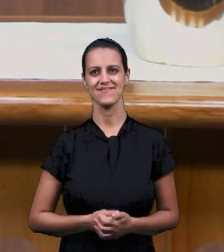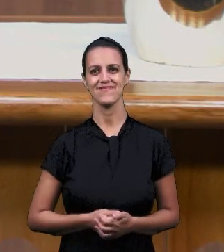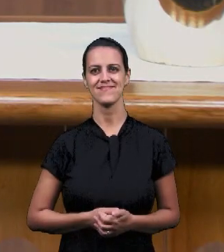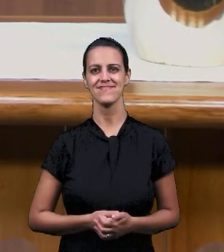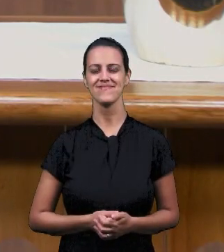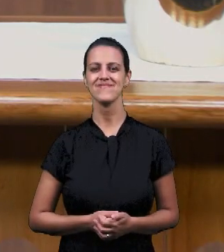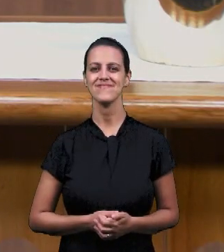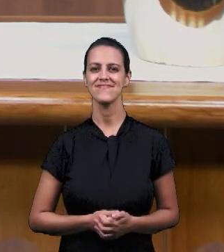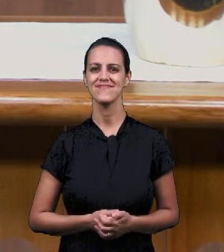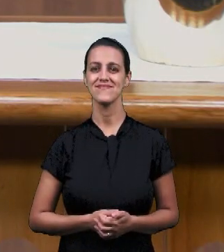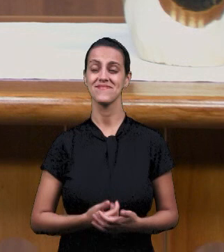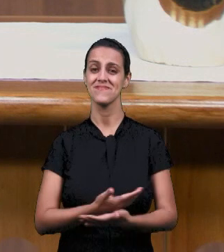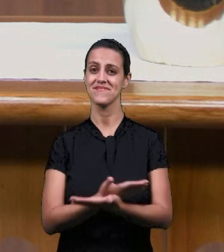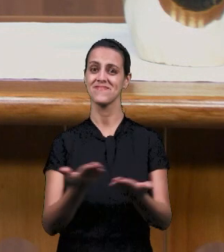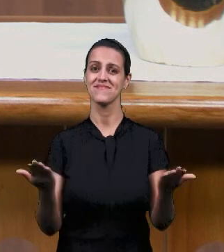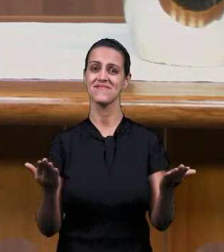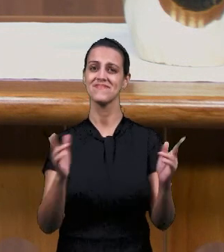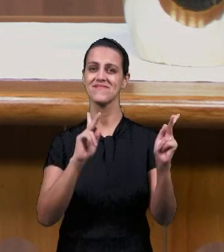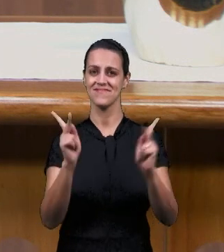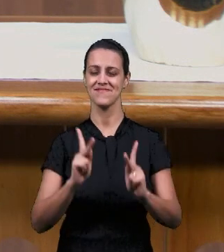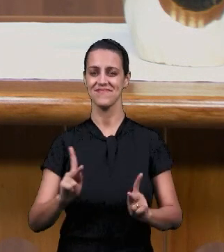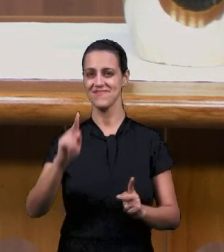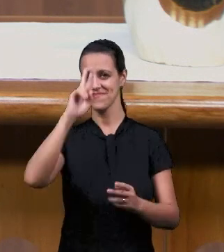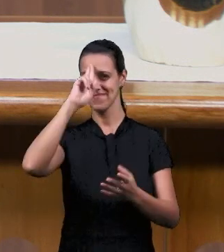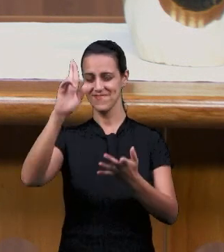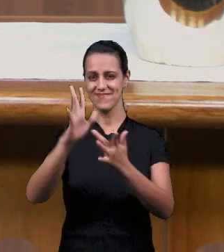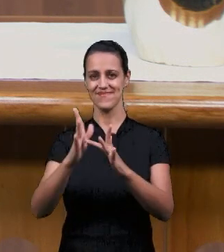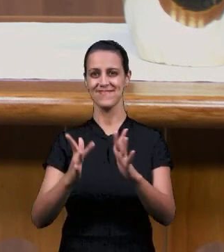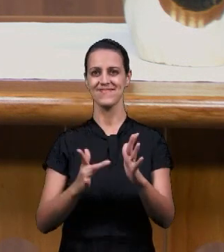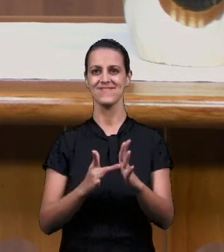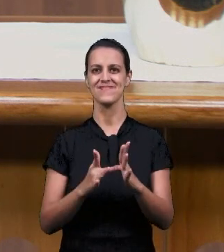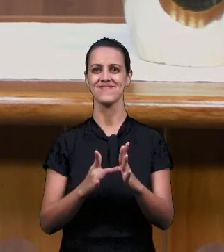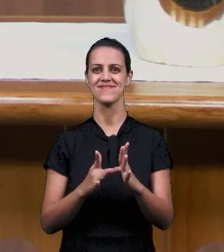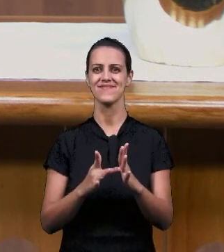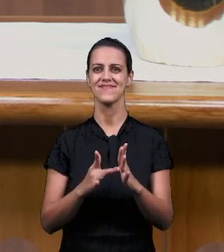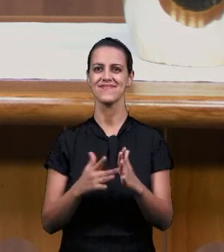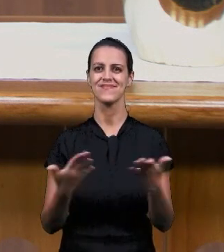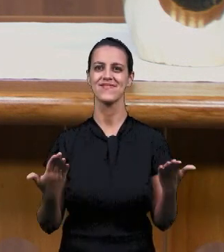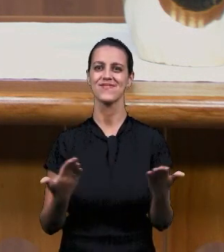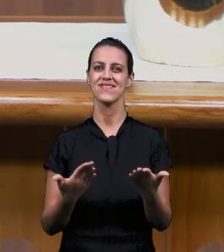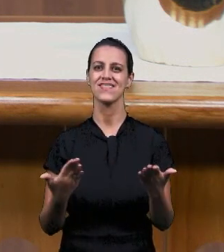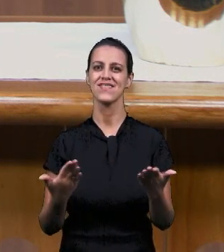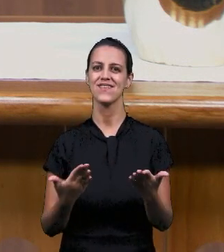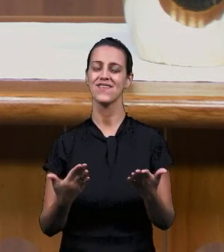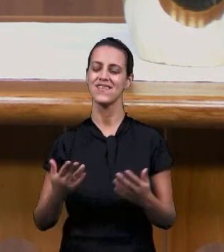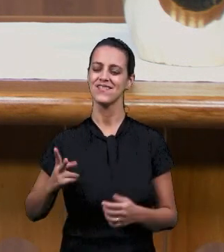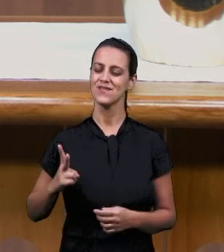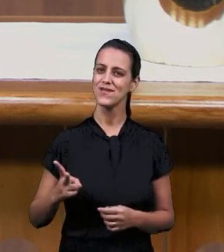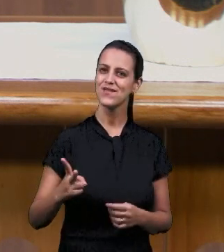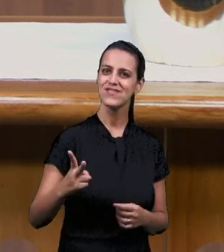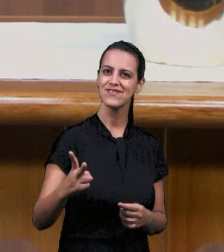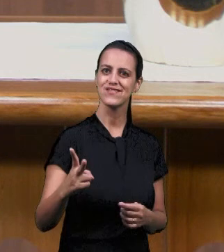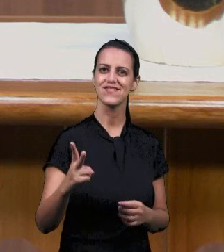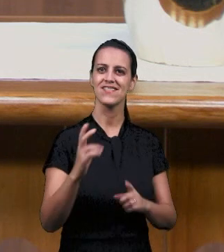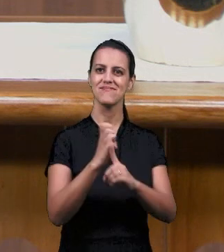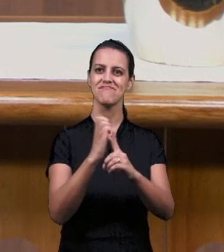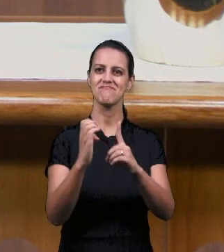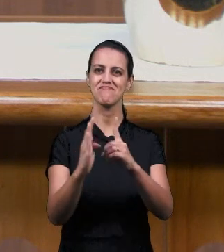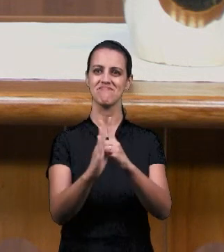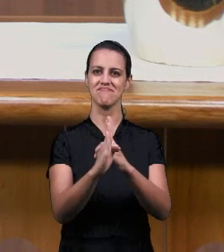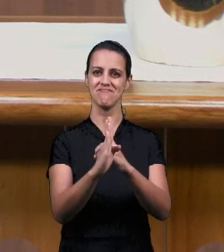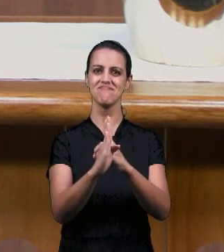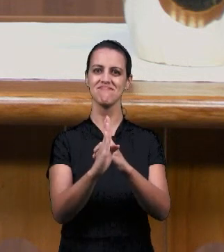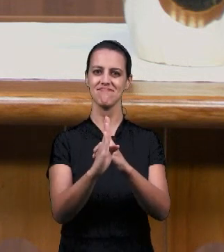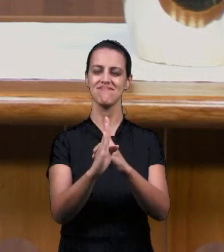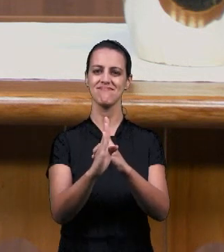Mes frères et sœurs, nous saluons à tous dans la paix du Seigneur Jésus. Et nous sommes ici pour porter la continuité à notre école biblique